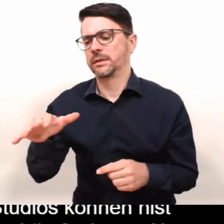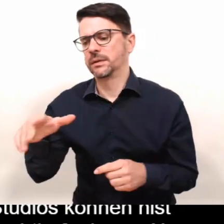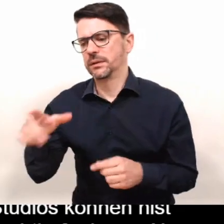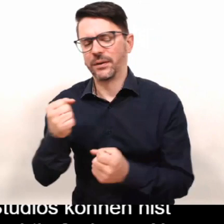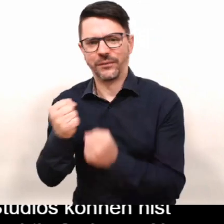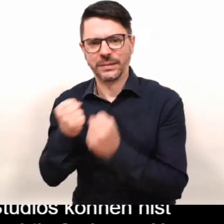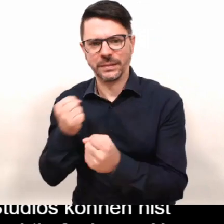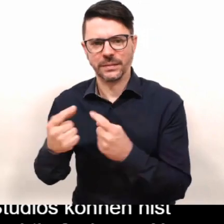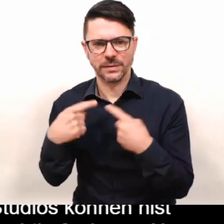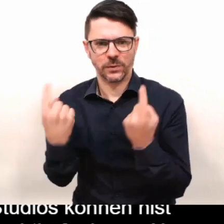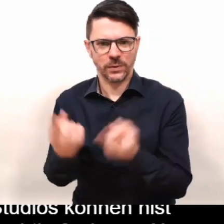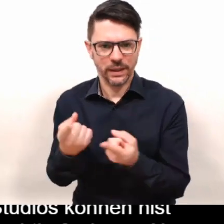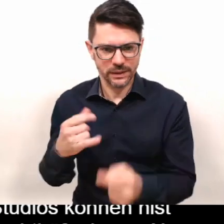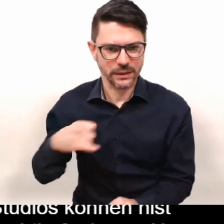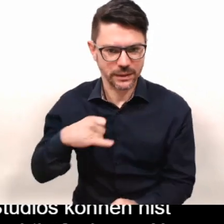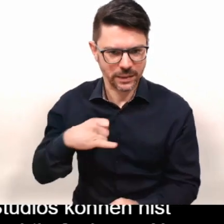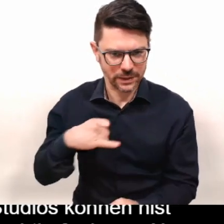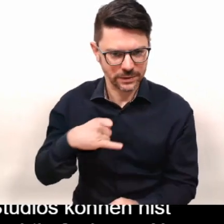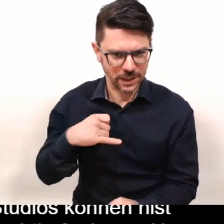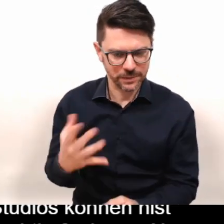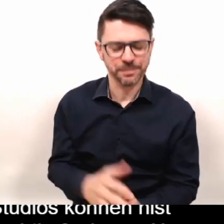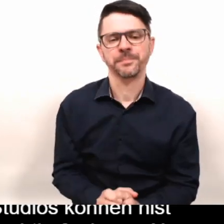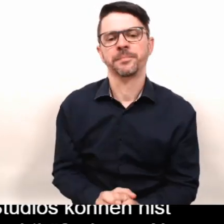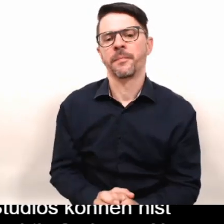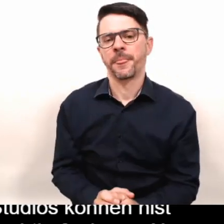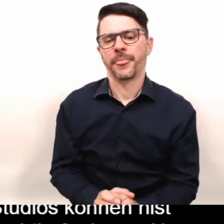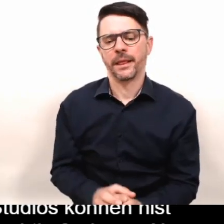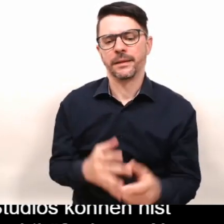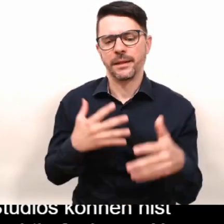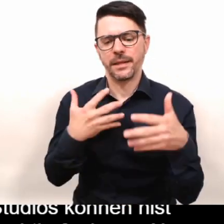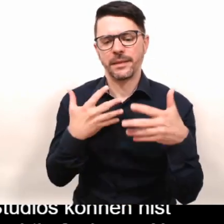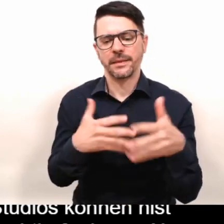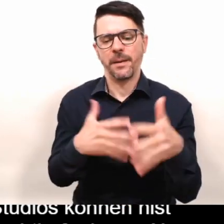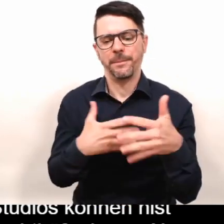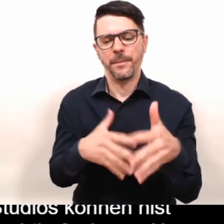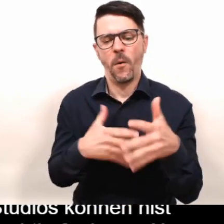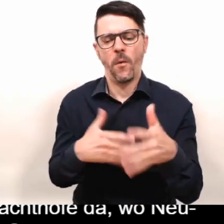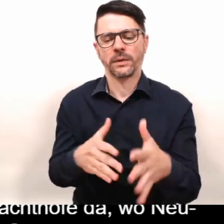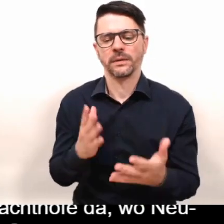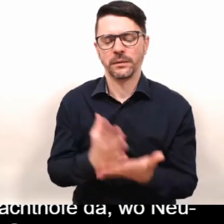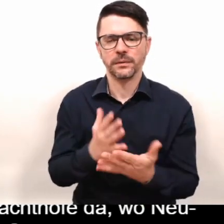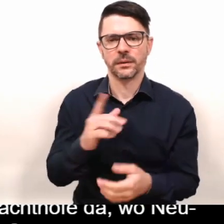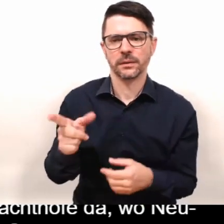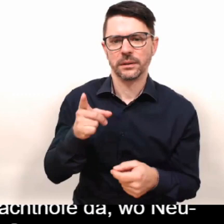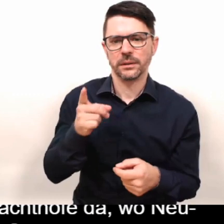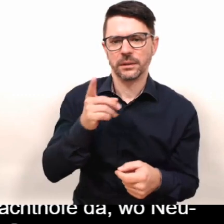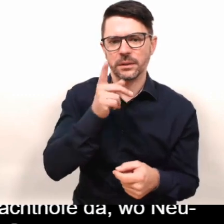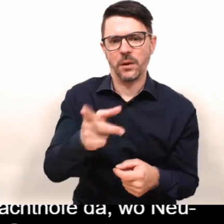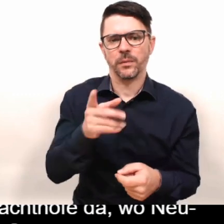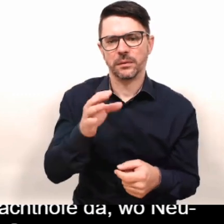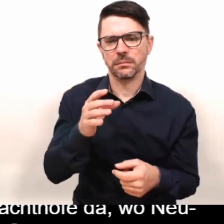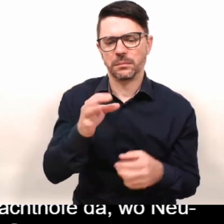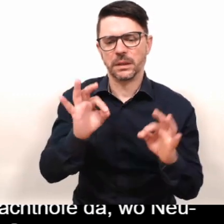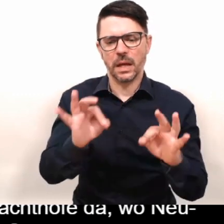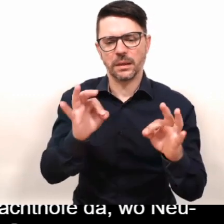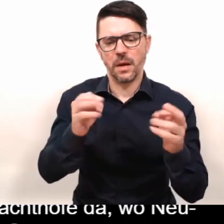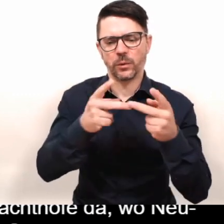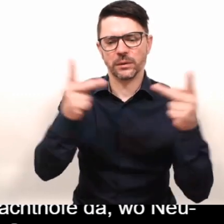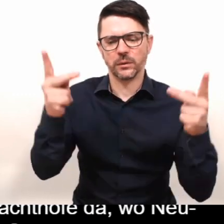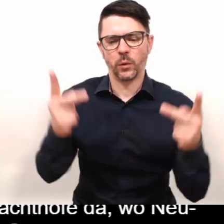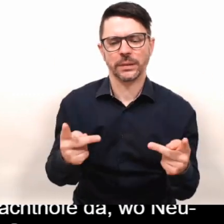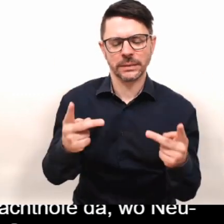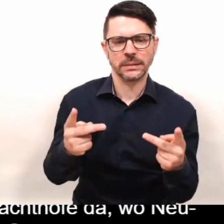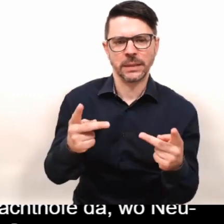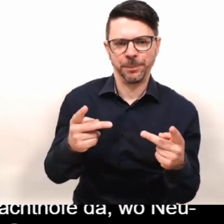Anmerkung, zunächst zu der Frage der Demos. Also das genaue Konzept oder die genauen Überlegungen